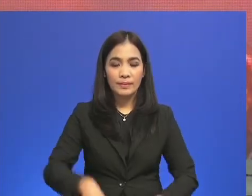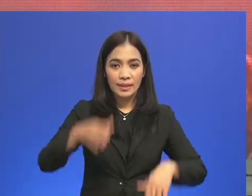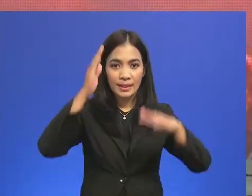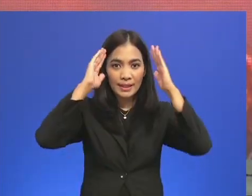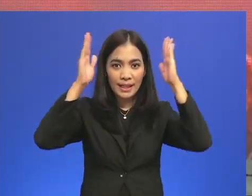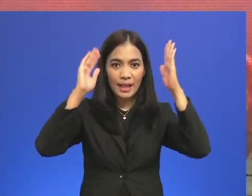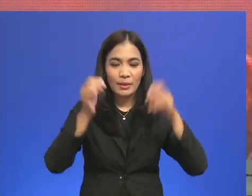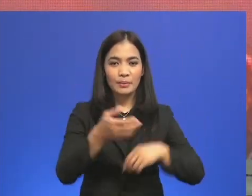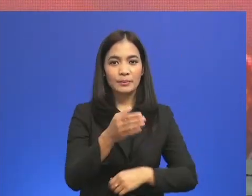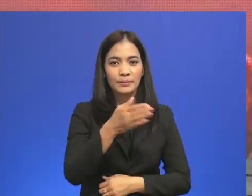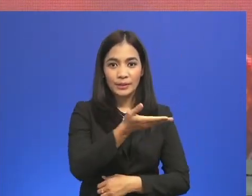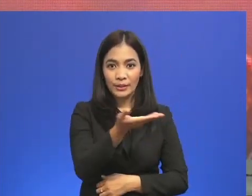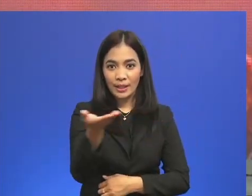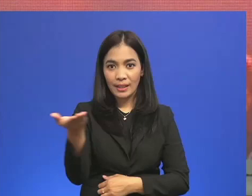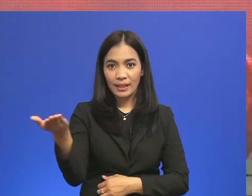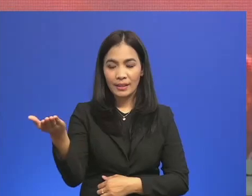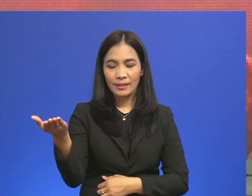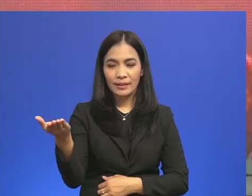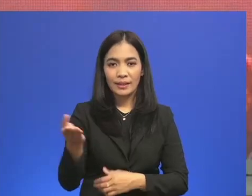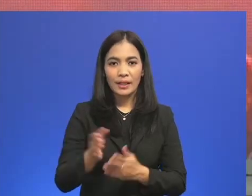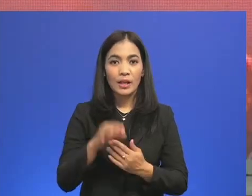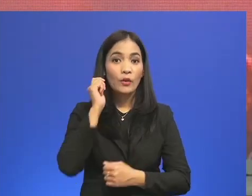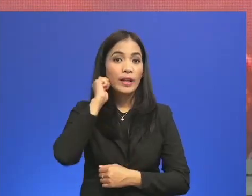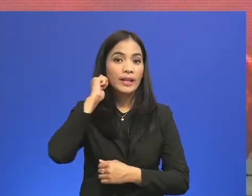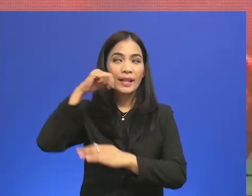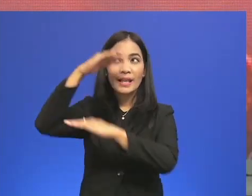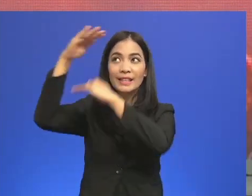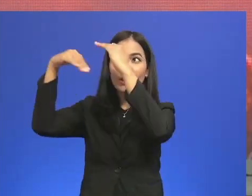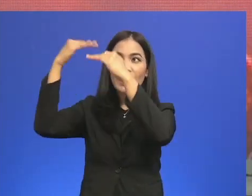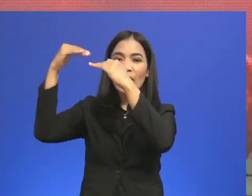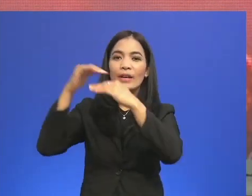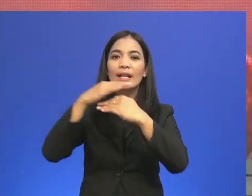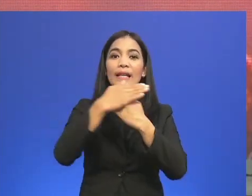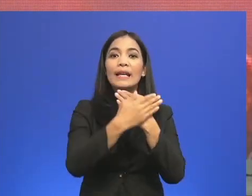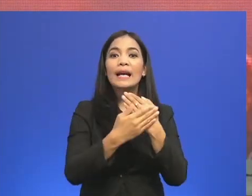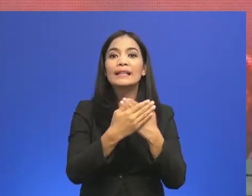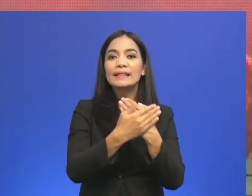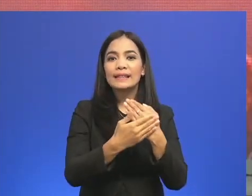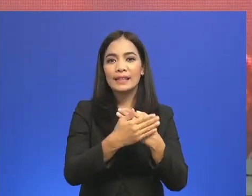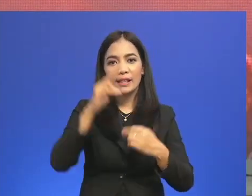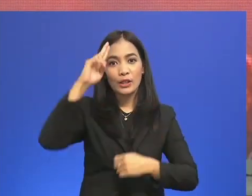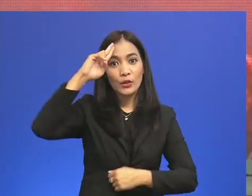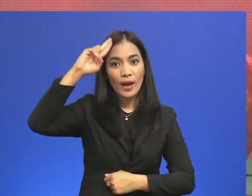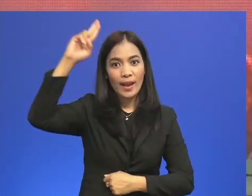Shalom saudara sekalian, wanita surgawi yang dikasihi Tuhan.